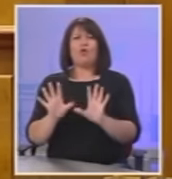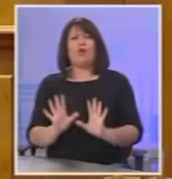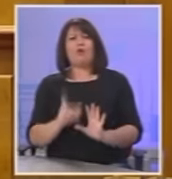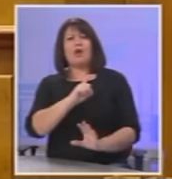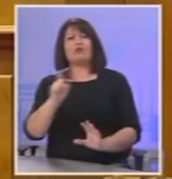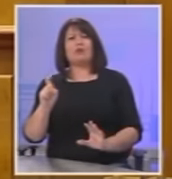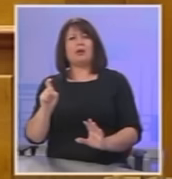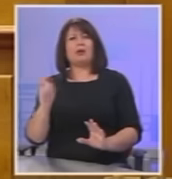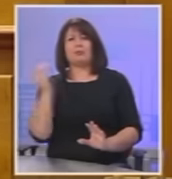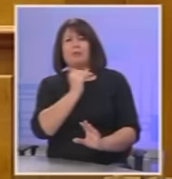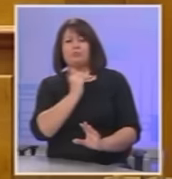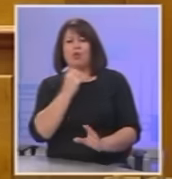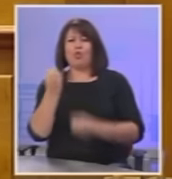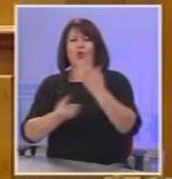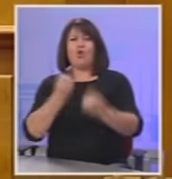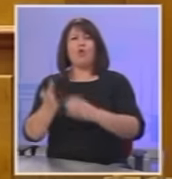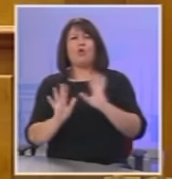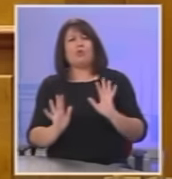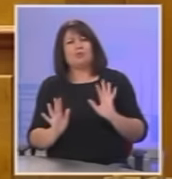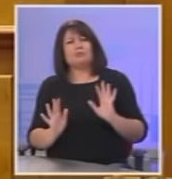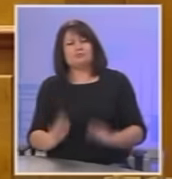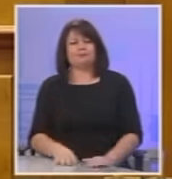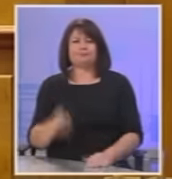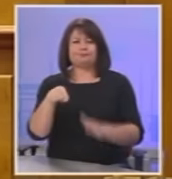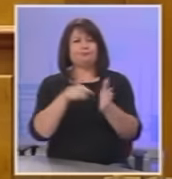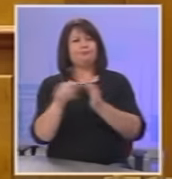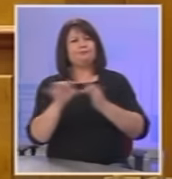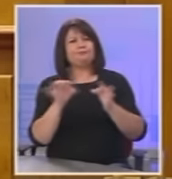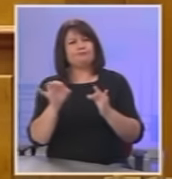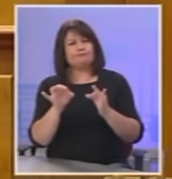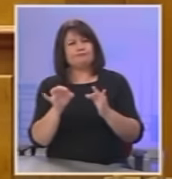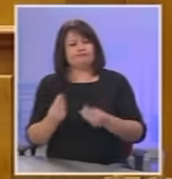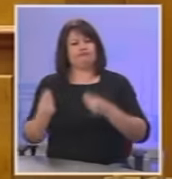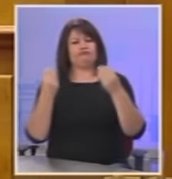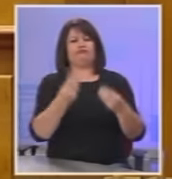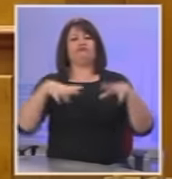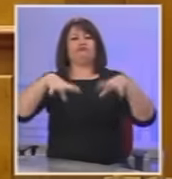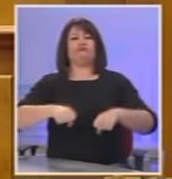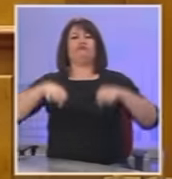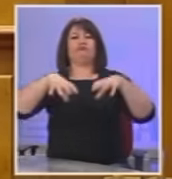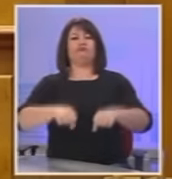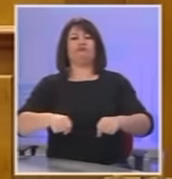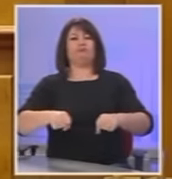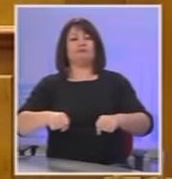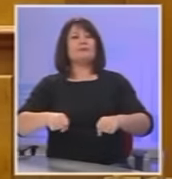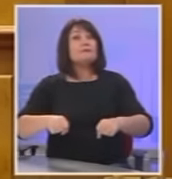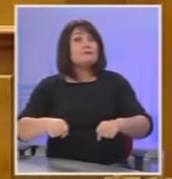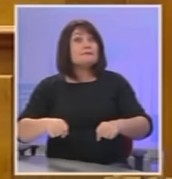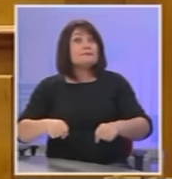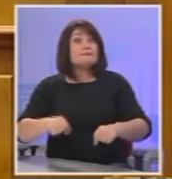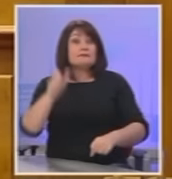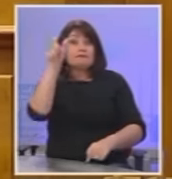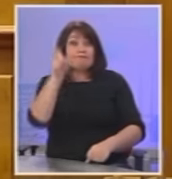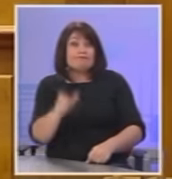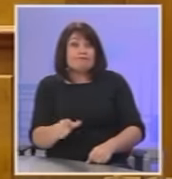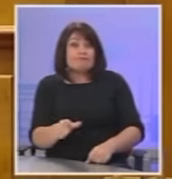εκατομμύρια σε μια νύχτα. Με το νομοσχέδιο αυτό δίνεται υπερβολικές εξουσίες και διακριτική ευχέρεια στην υποκειμενική